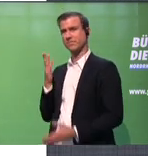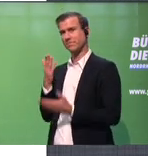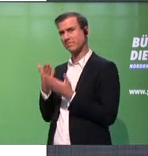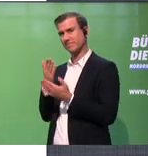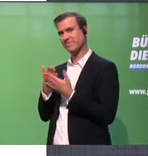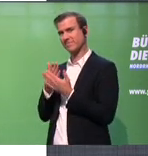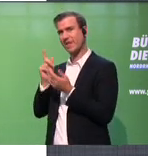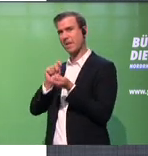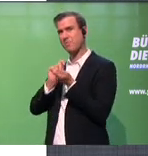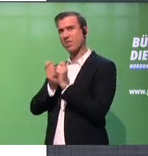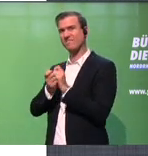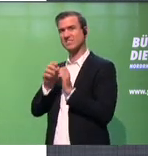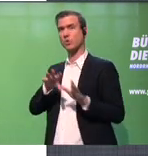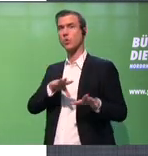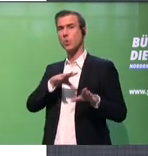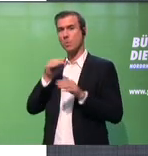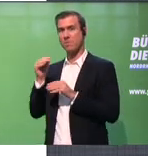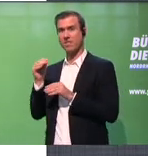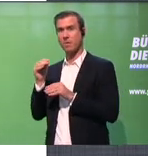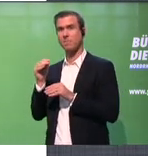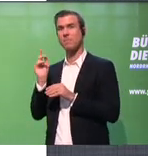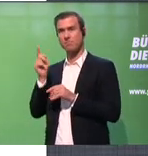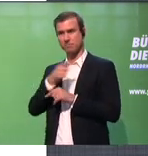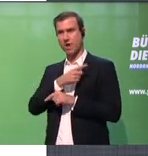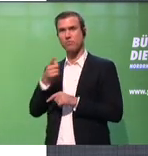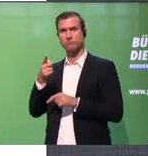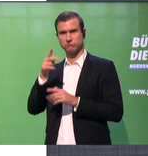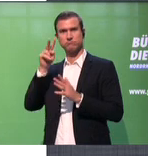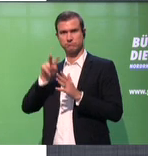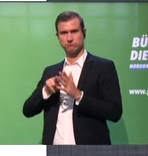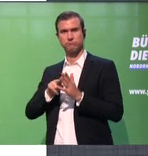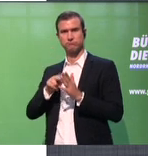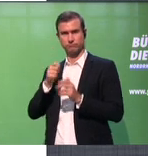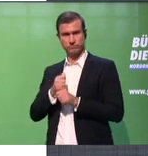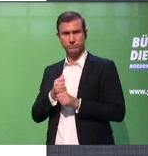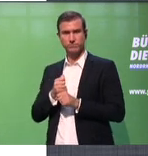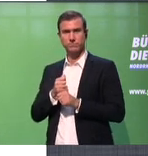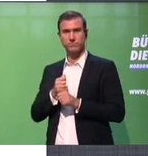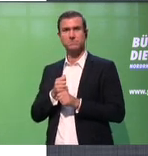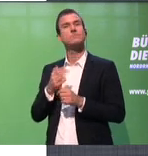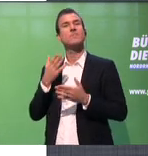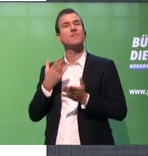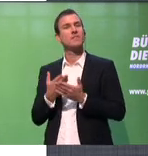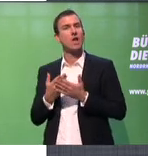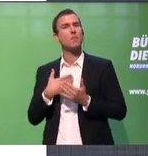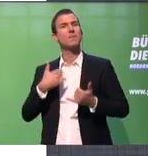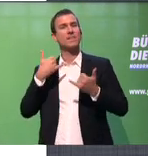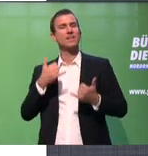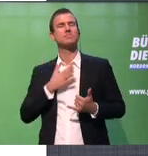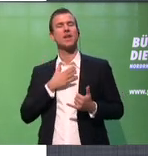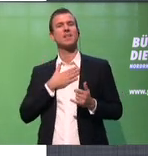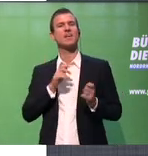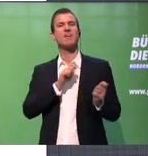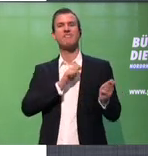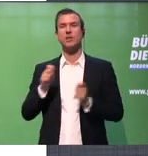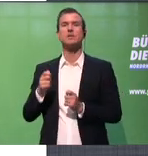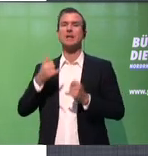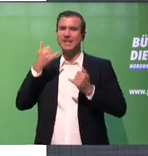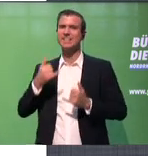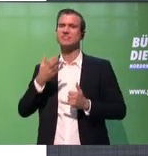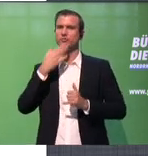und diese modifizierte Übernahme habt ihr nachvollzogen. Von daher schlage ich vor, dass wir jetzt